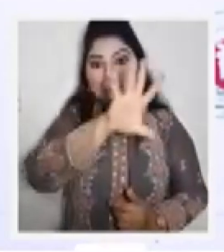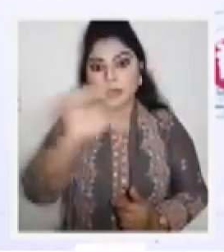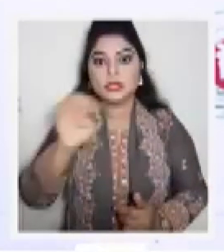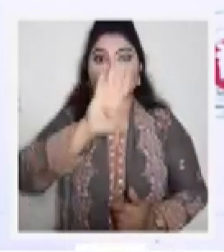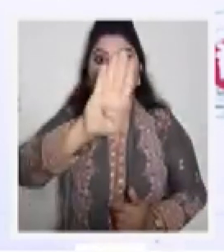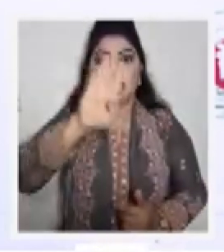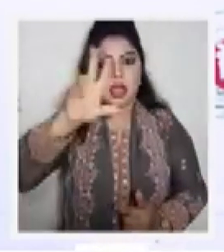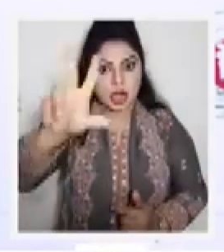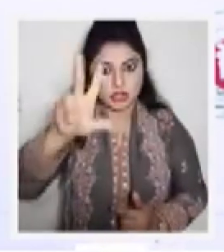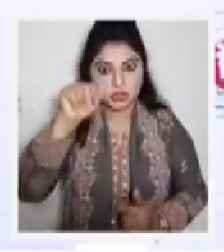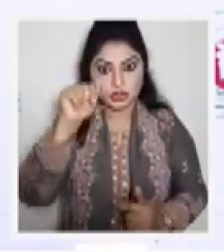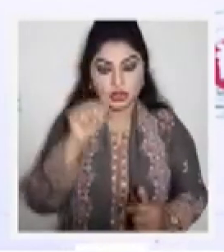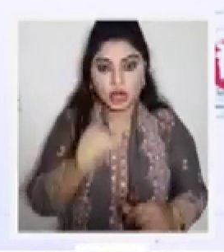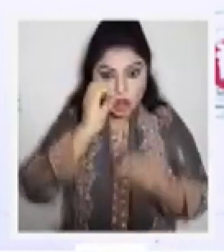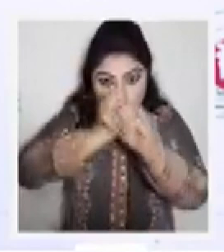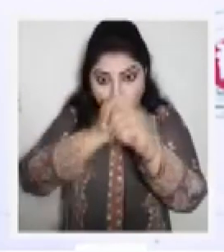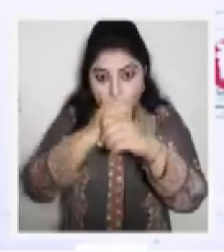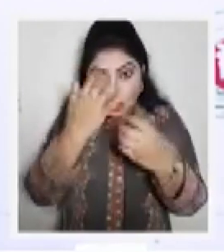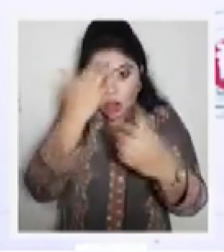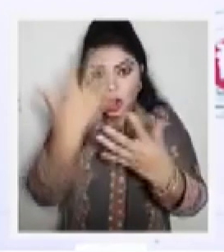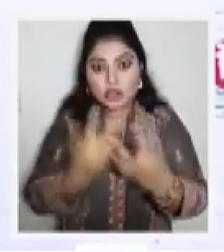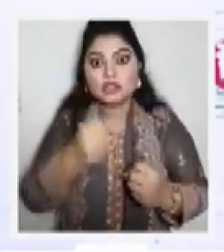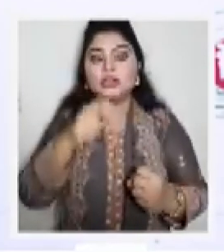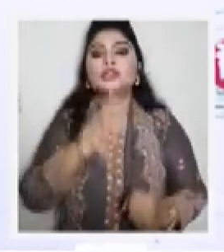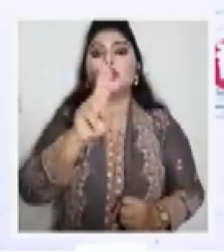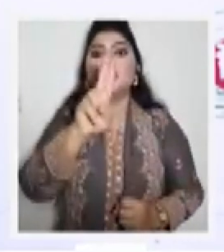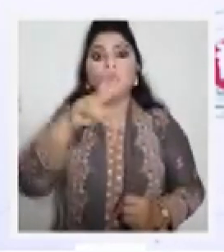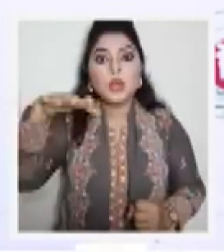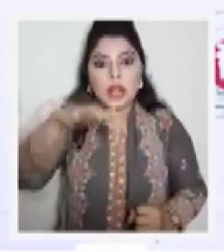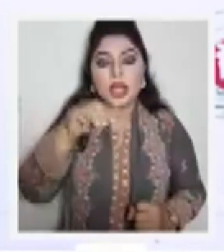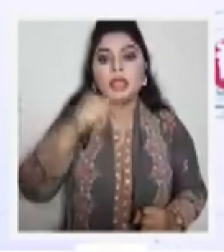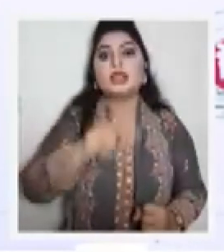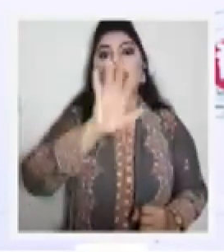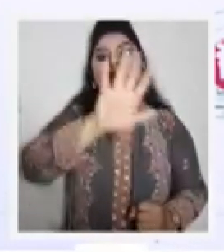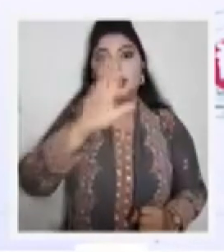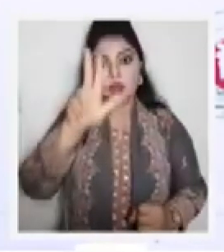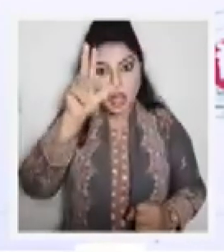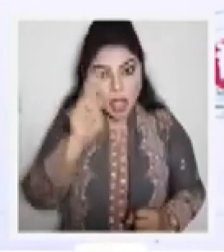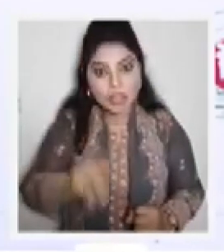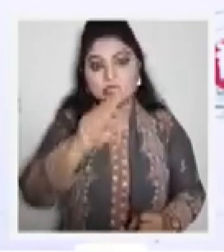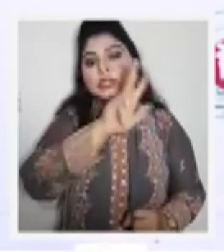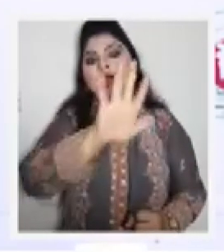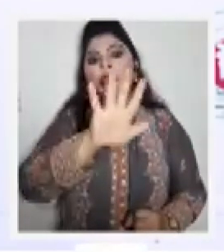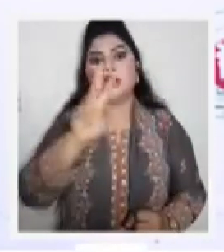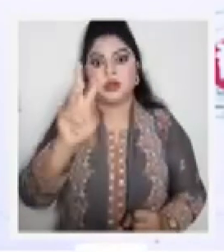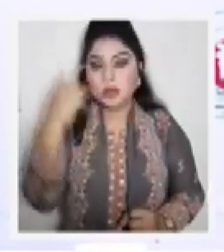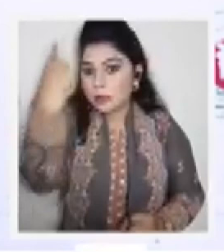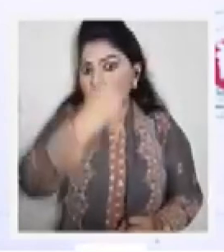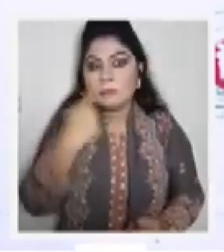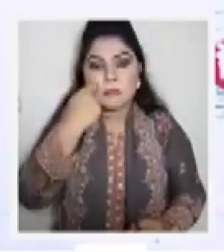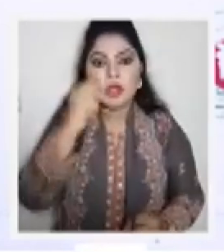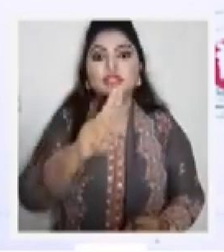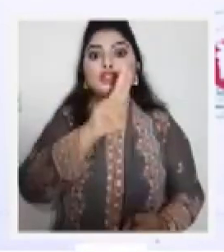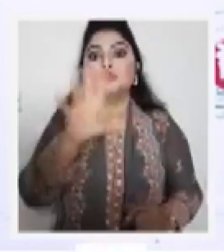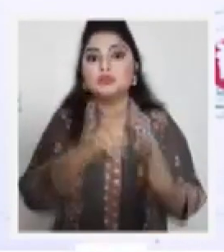10,91,034টি। 24 ঘন্টায় যা নমুনা পরীক্ষা হয়েছে তাতে শনাক্ত হয়েছে 2,548 জন। এ পর্যন্ত